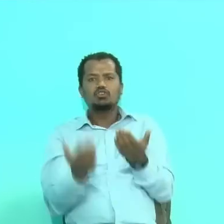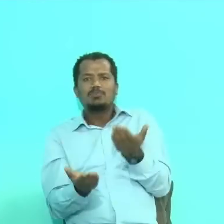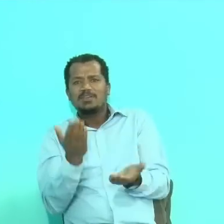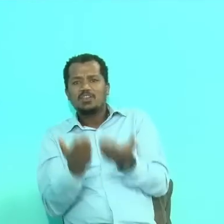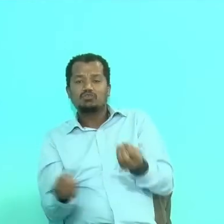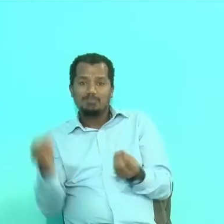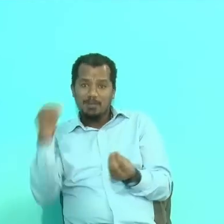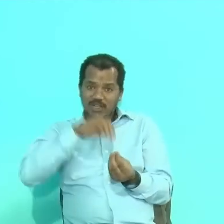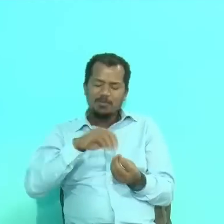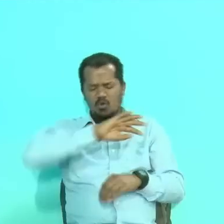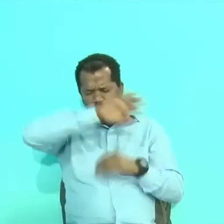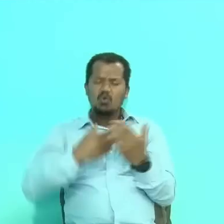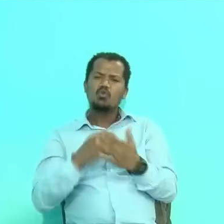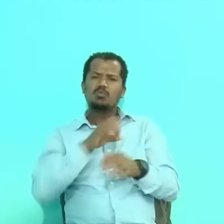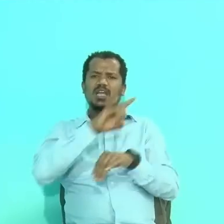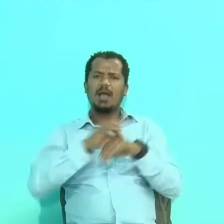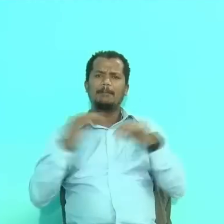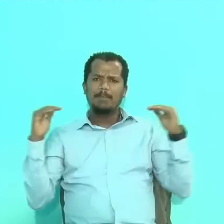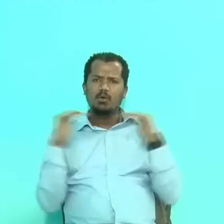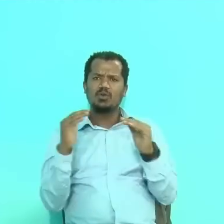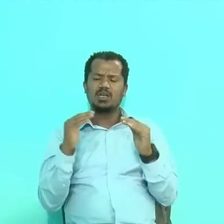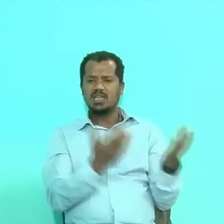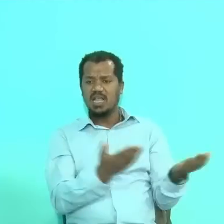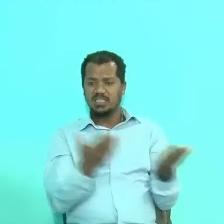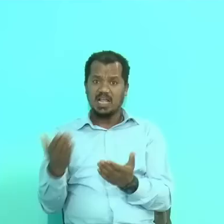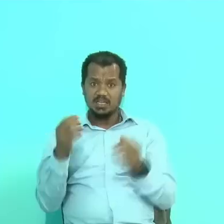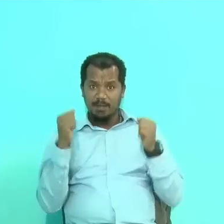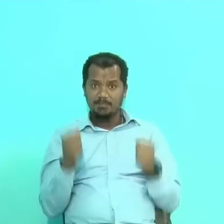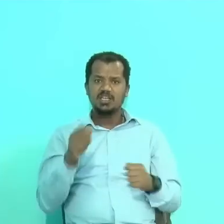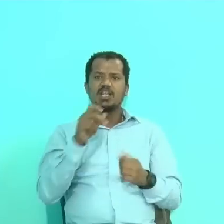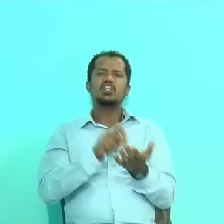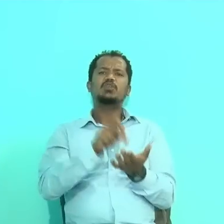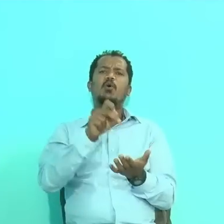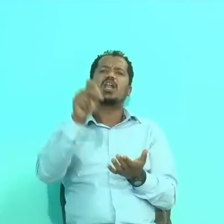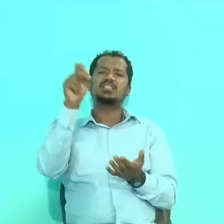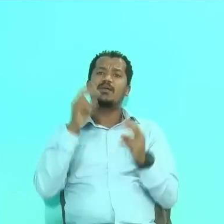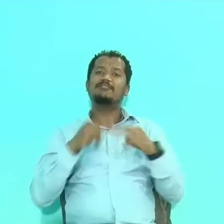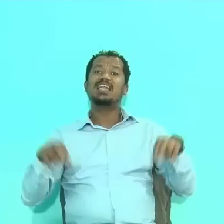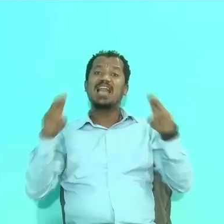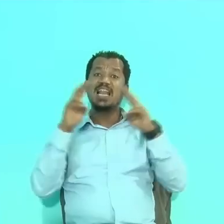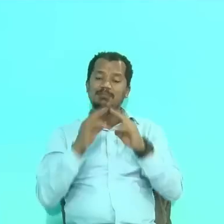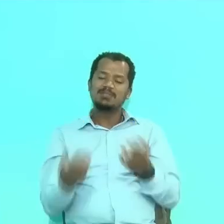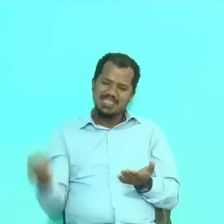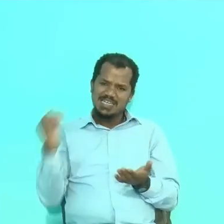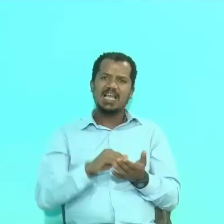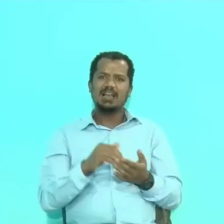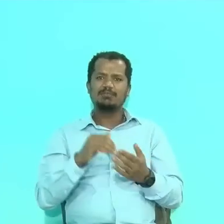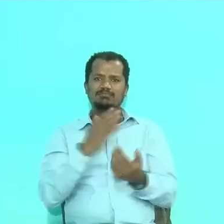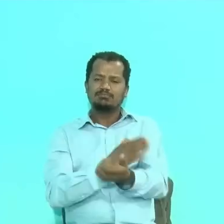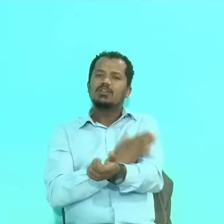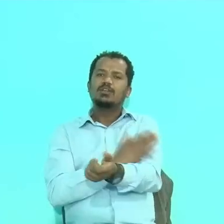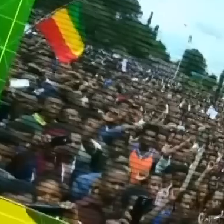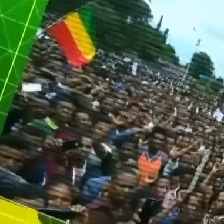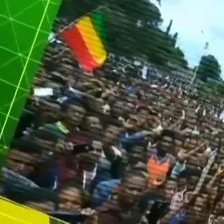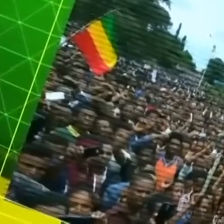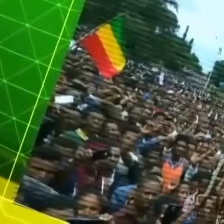መመዘኛዎችን በመጨመር ሁሉንም ዜጎች በእኩልነት ሊያስተናግድ በሚችል ዴሞክራሲያዊ ፌዴራሊዝም እንደገና እንዲዋቀር ማድረግ መቻል